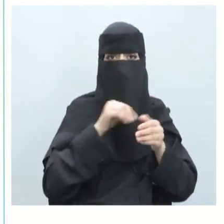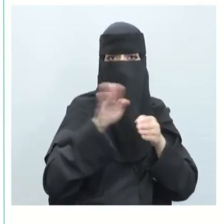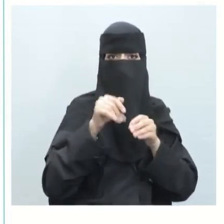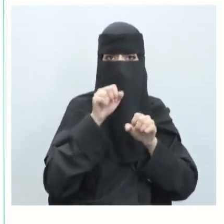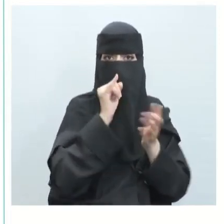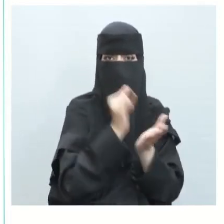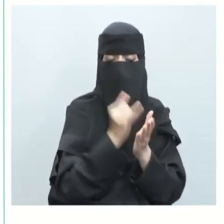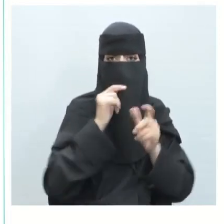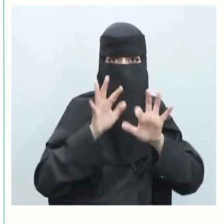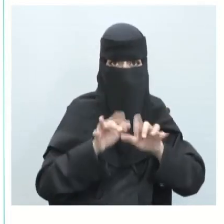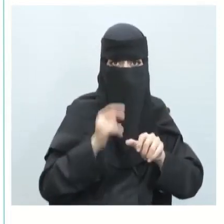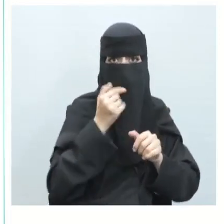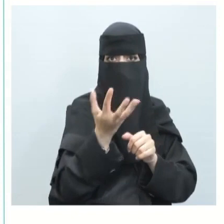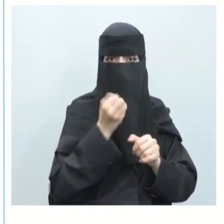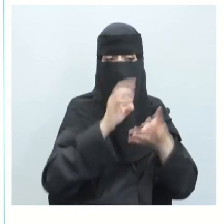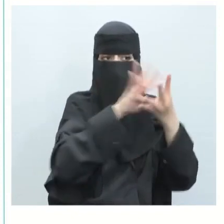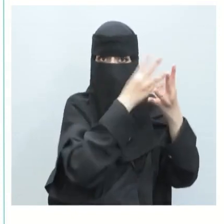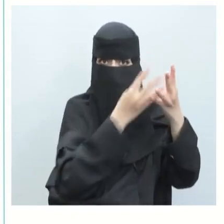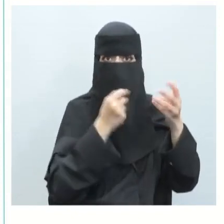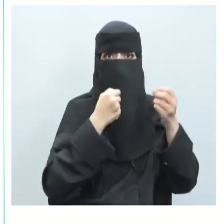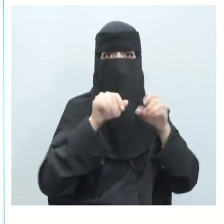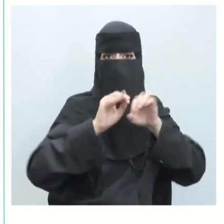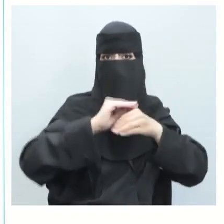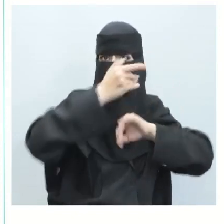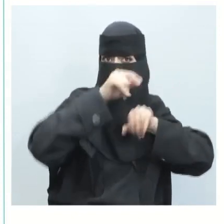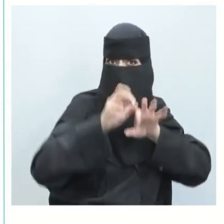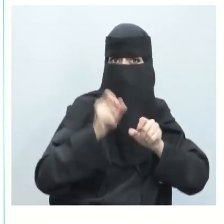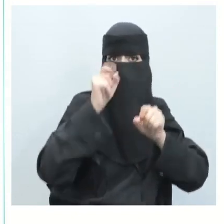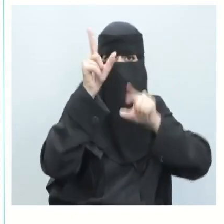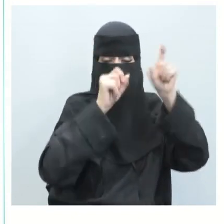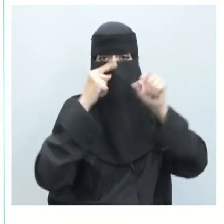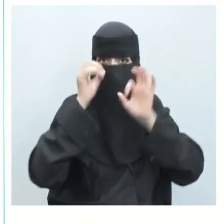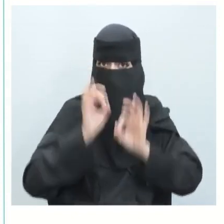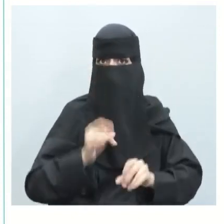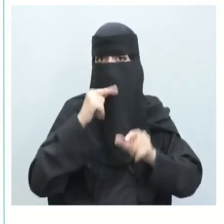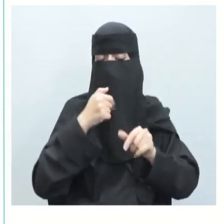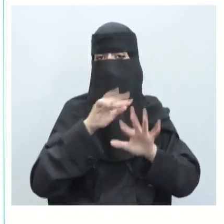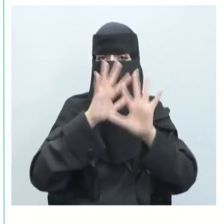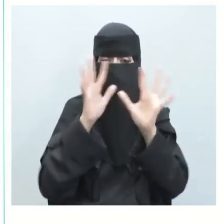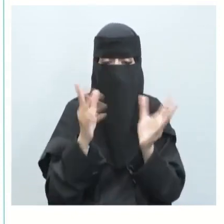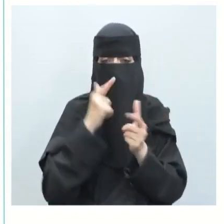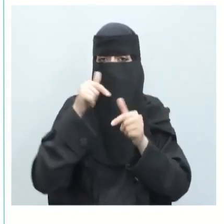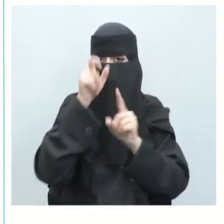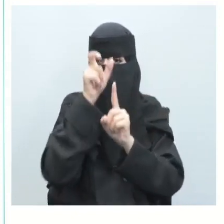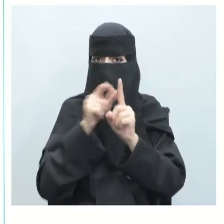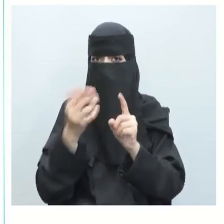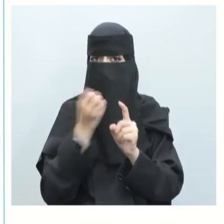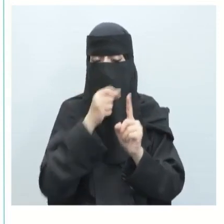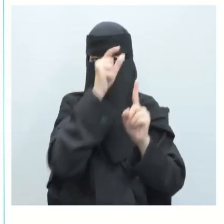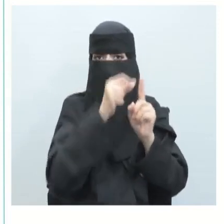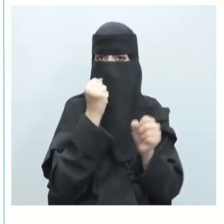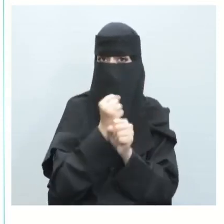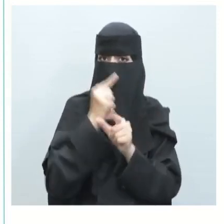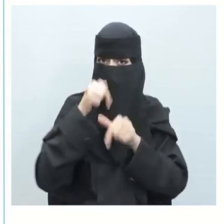غيره اذا المنظمه يجب ان تنظم العمل وتوفر المرافق توفر البيئه المناسبه للموظف